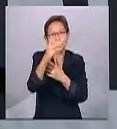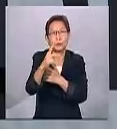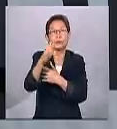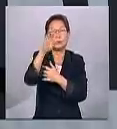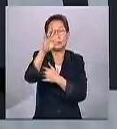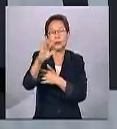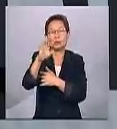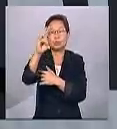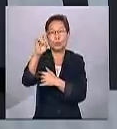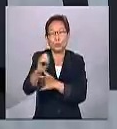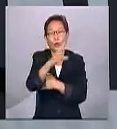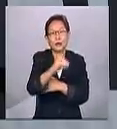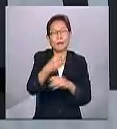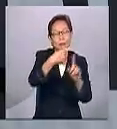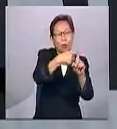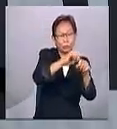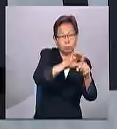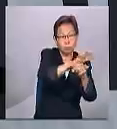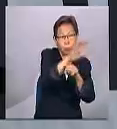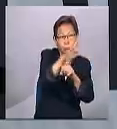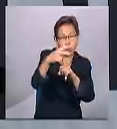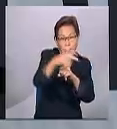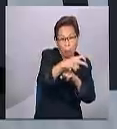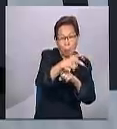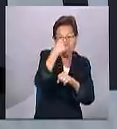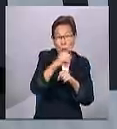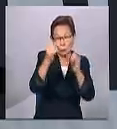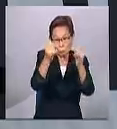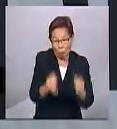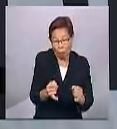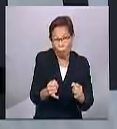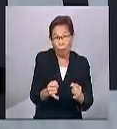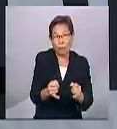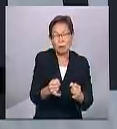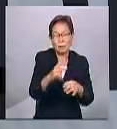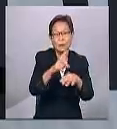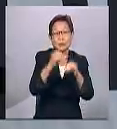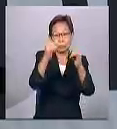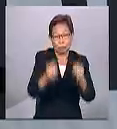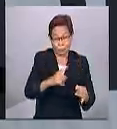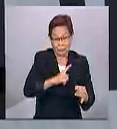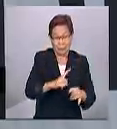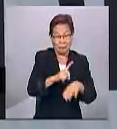15,970, dan kes positif untuk jemaah yang jemaah di Sri Petaling ialah